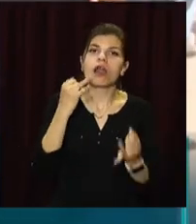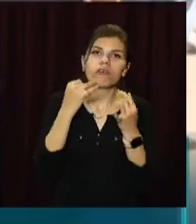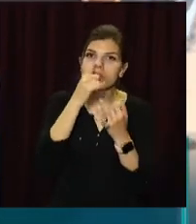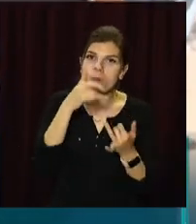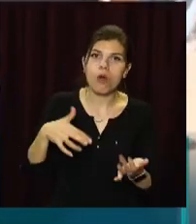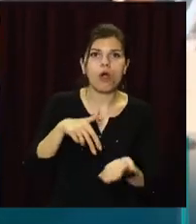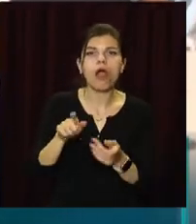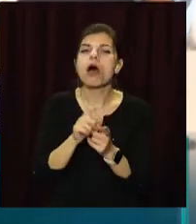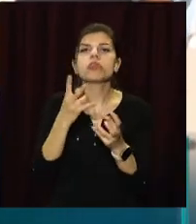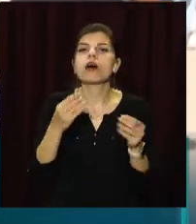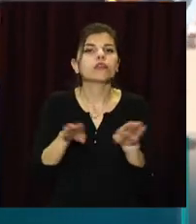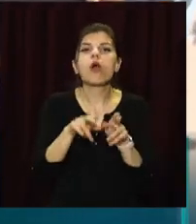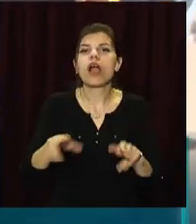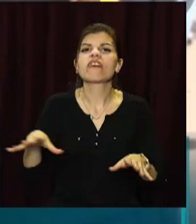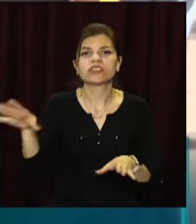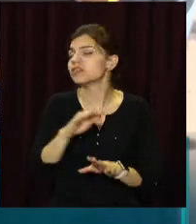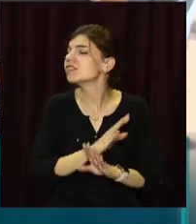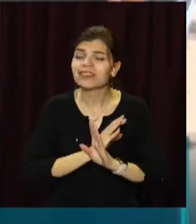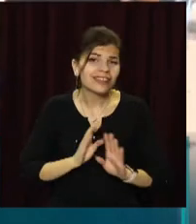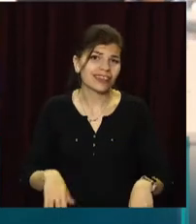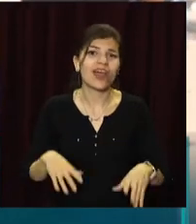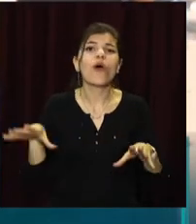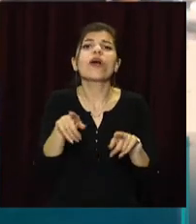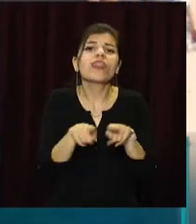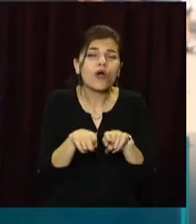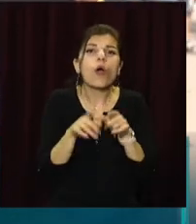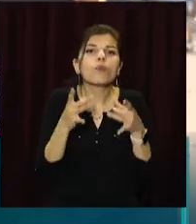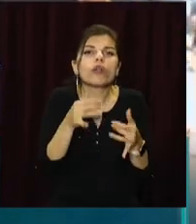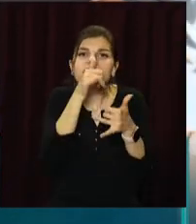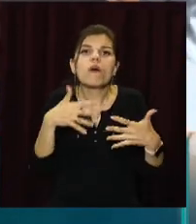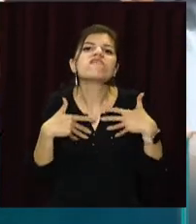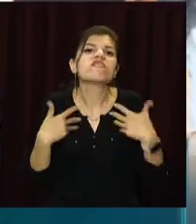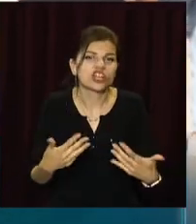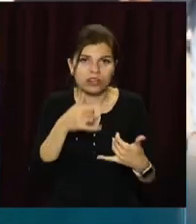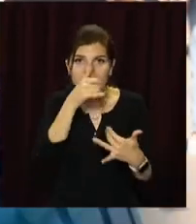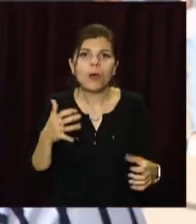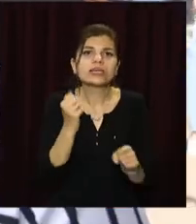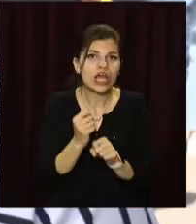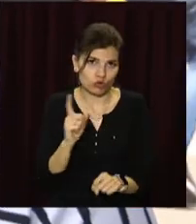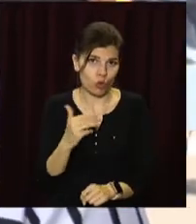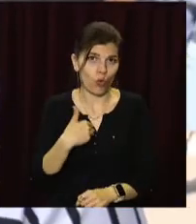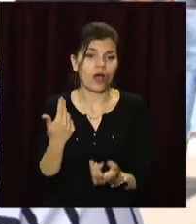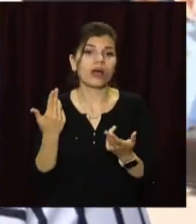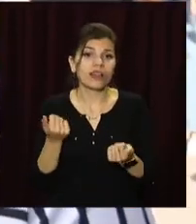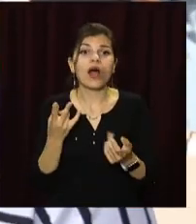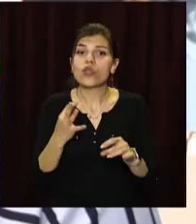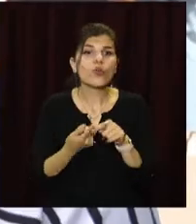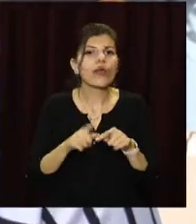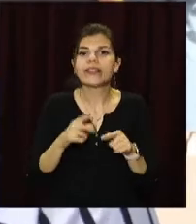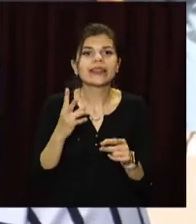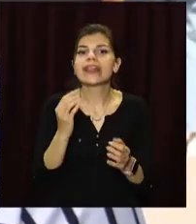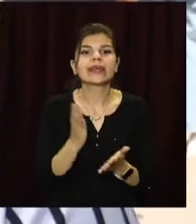розмовляти, це він не такий, як всі інші. Він такий же, тільки не може виразити, не може зробити те, що хоче. Але це не